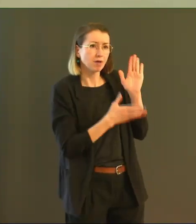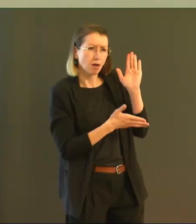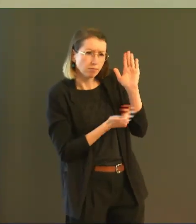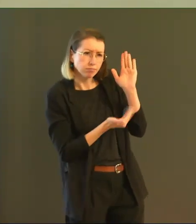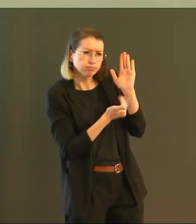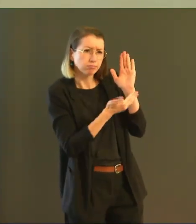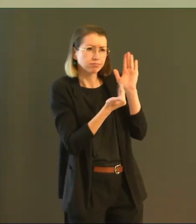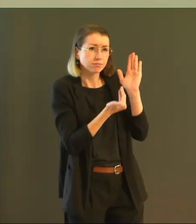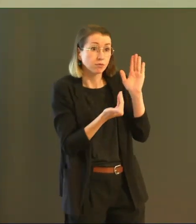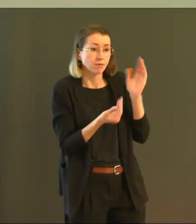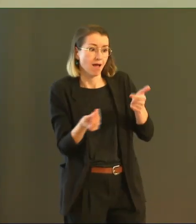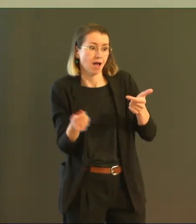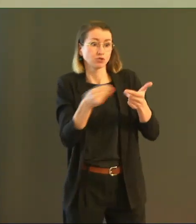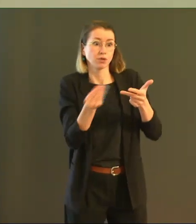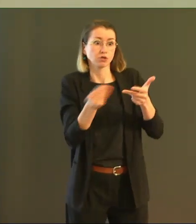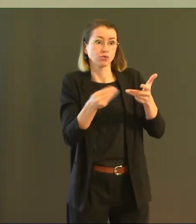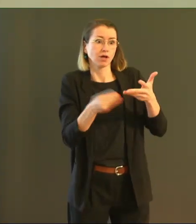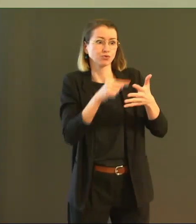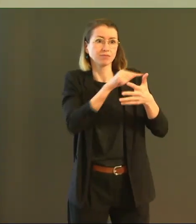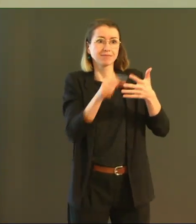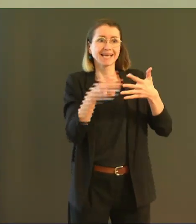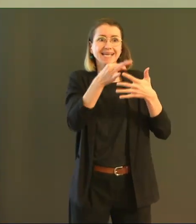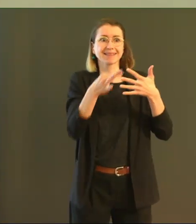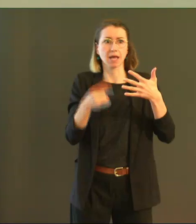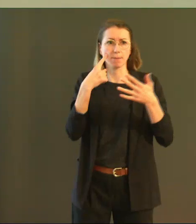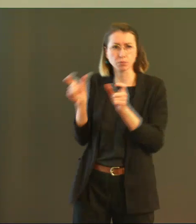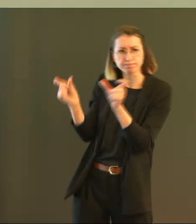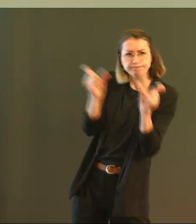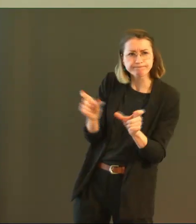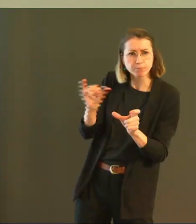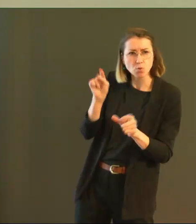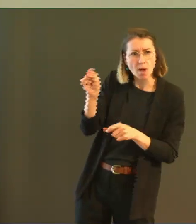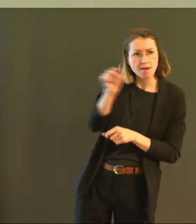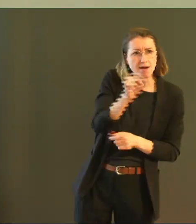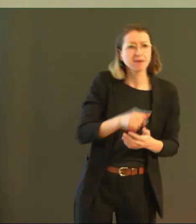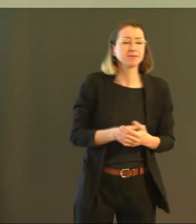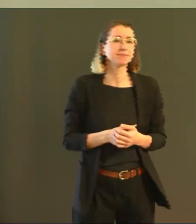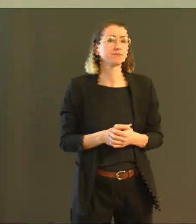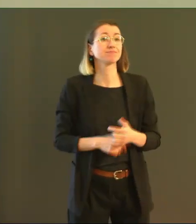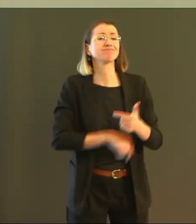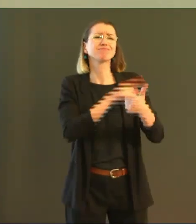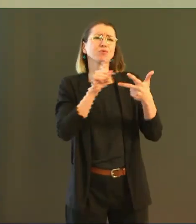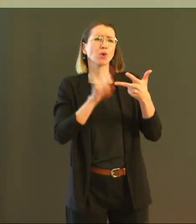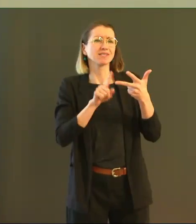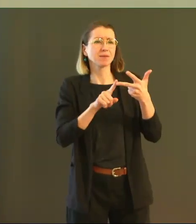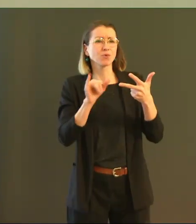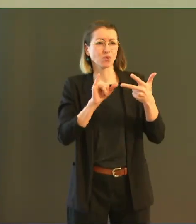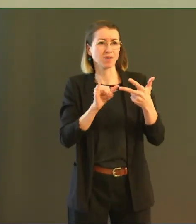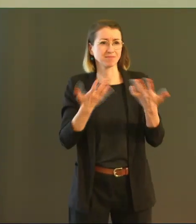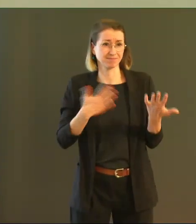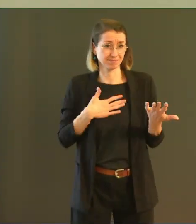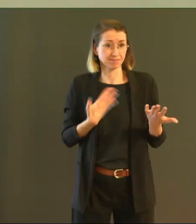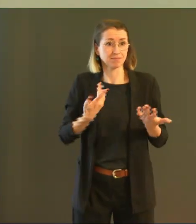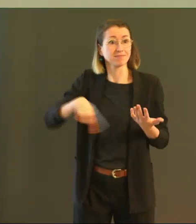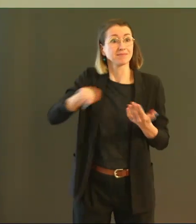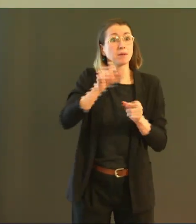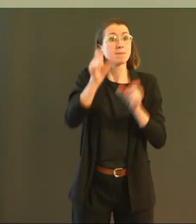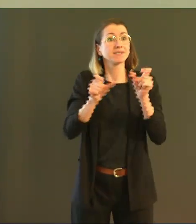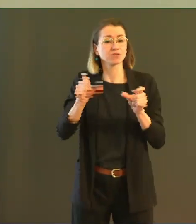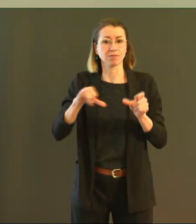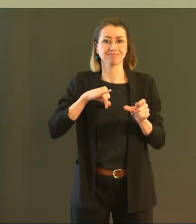un d'entre eux quels indicateurs liés à la présence des infections respiratoires suivis par des médecins vigies dans la population